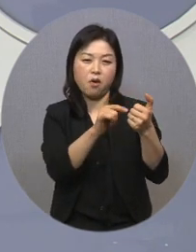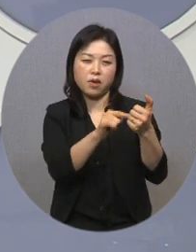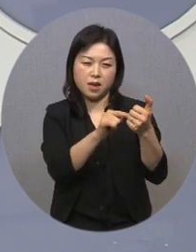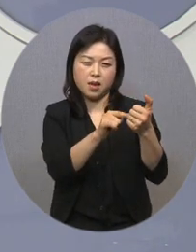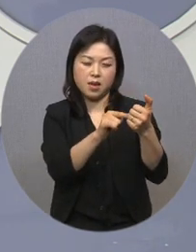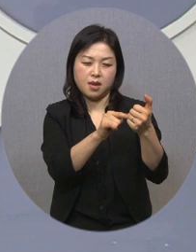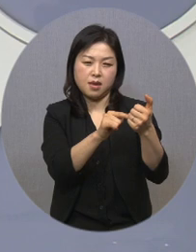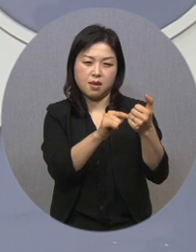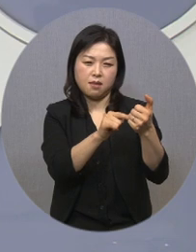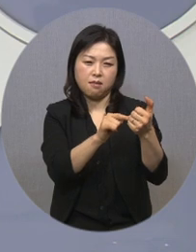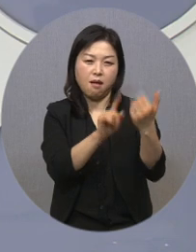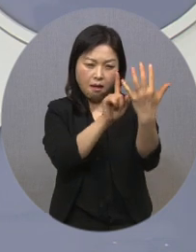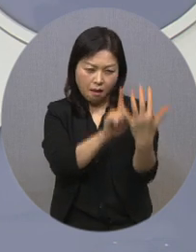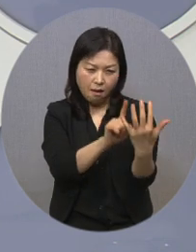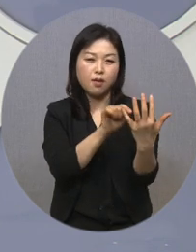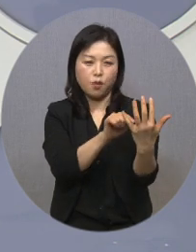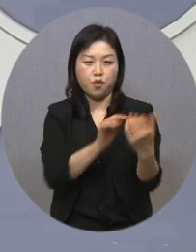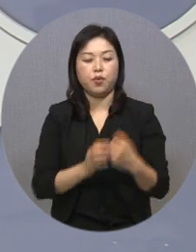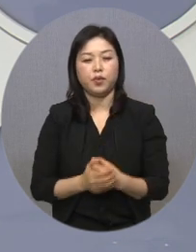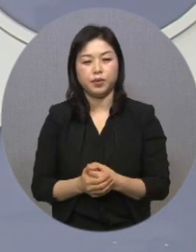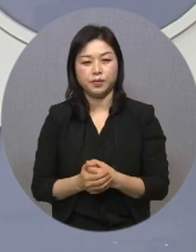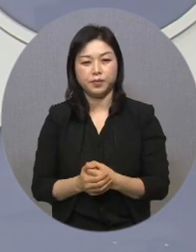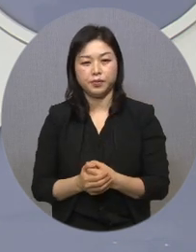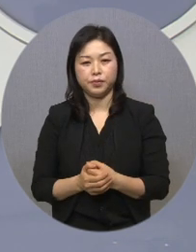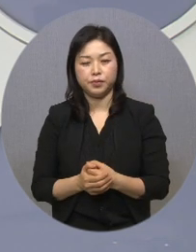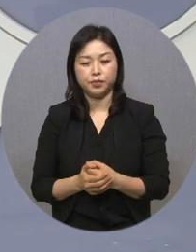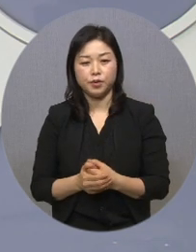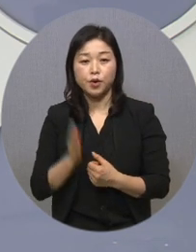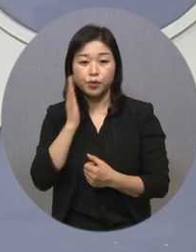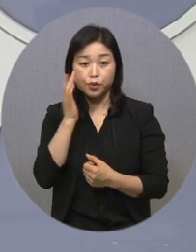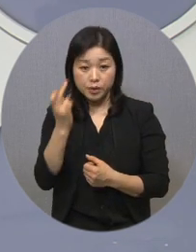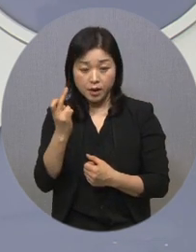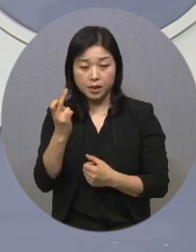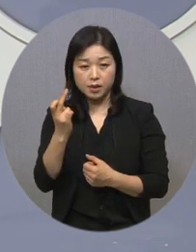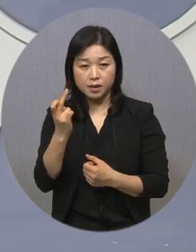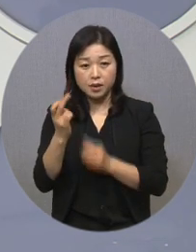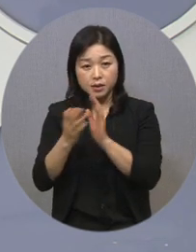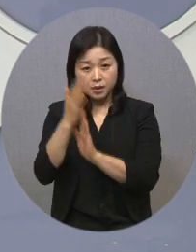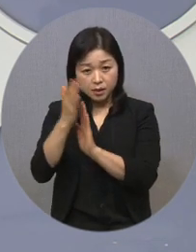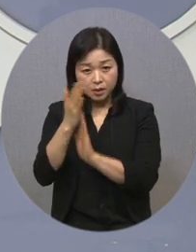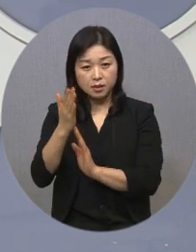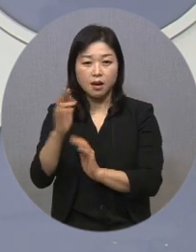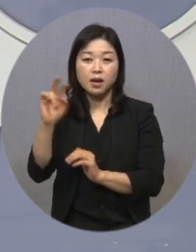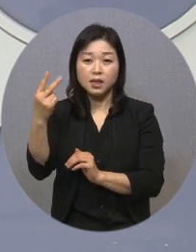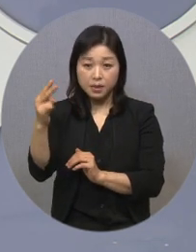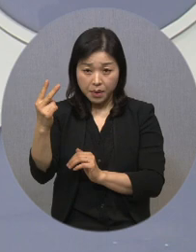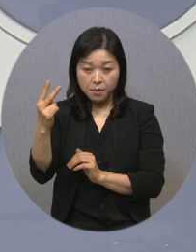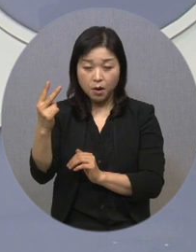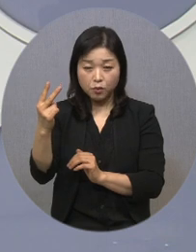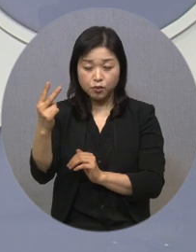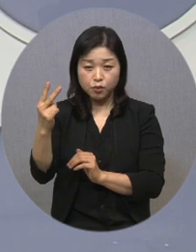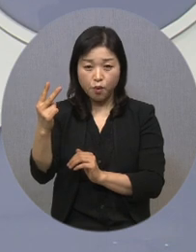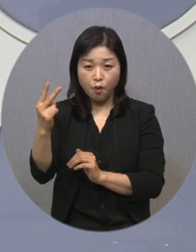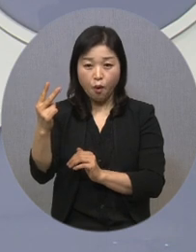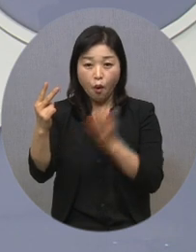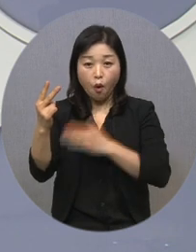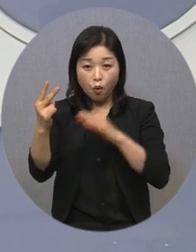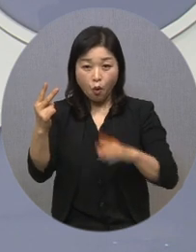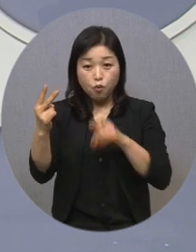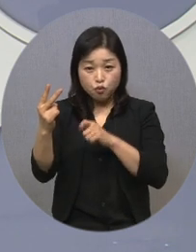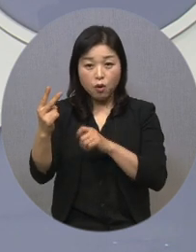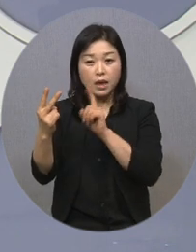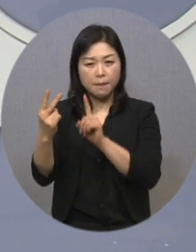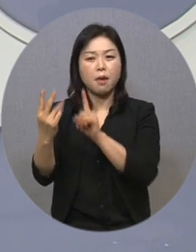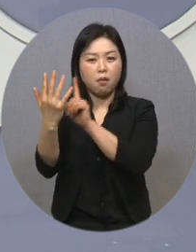시민을 상대한다라고 하면 울산시는 200명을 대상으로 서비스를 한,